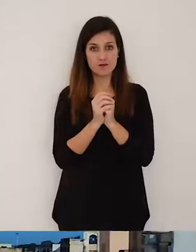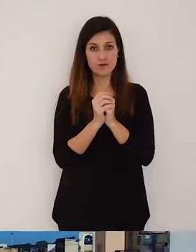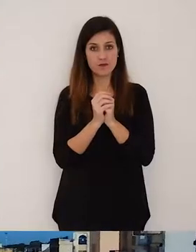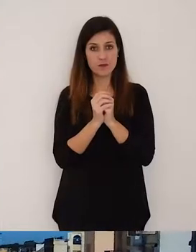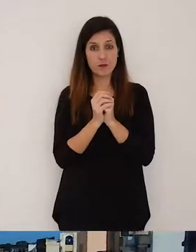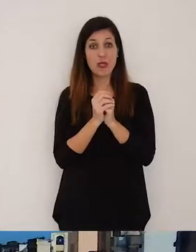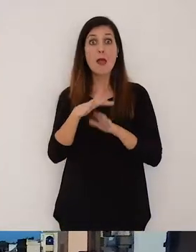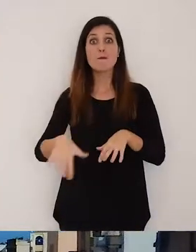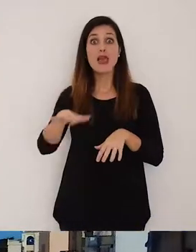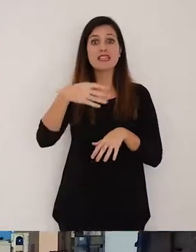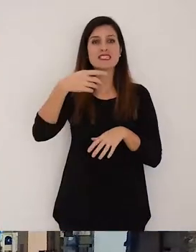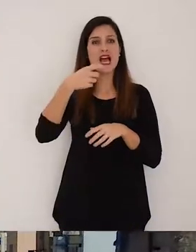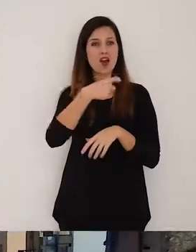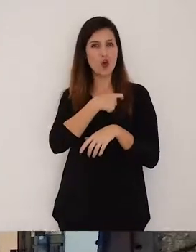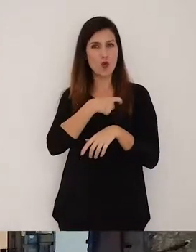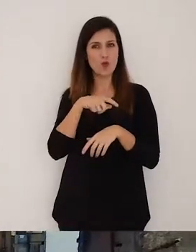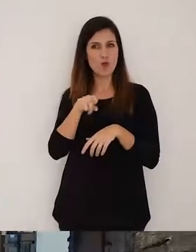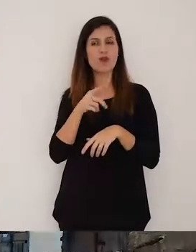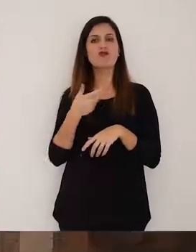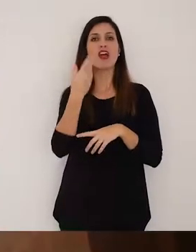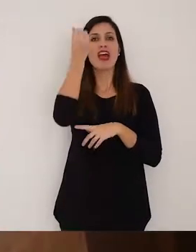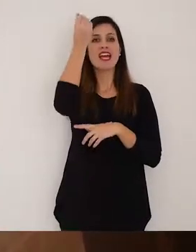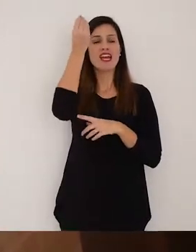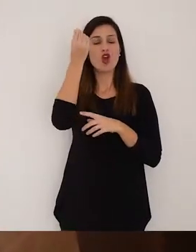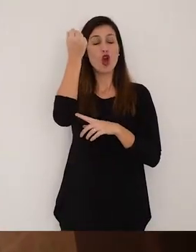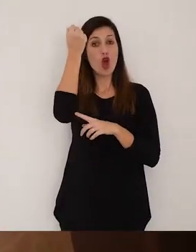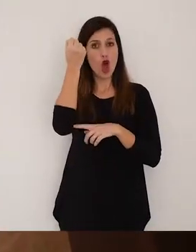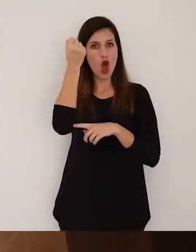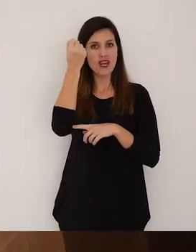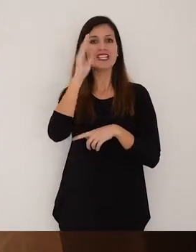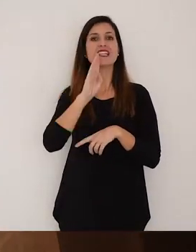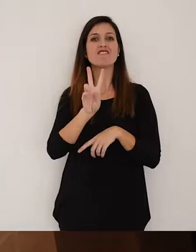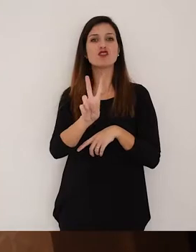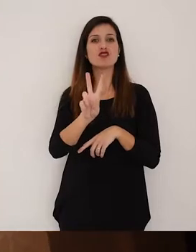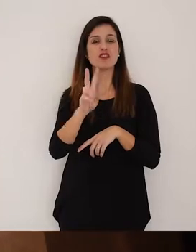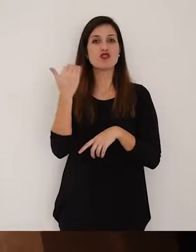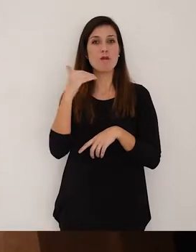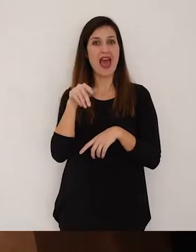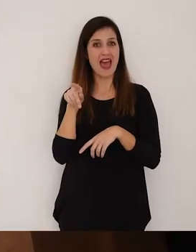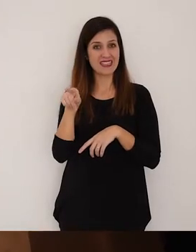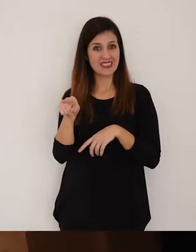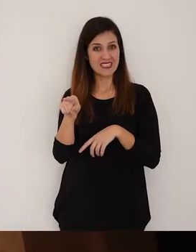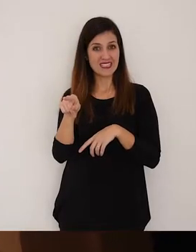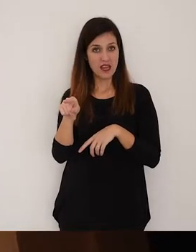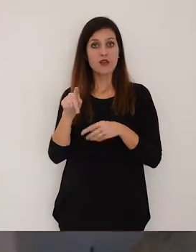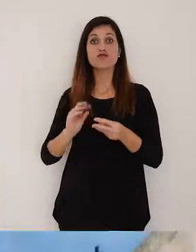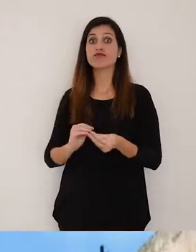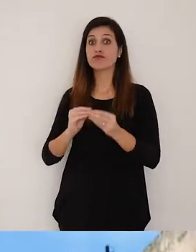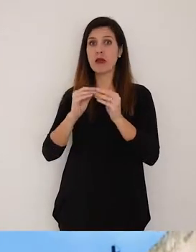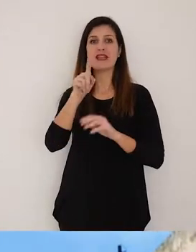In piazza Municipio vi è innalzata la colonna di San Vincenzo Martire, patrono della città, ed eretta dai miggianesi